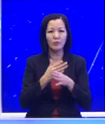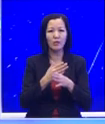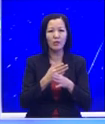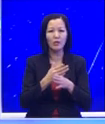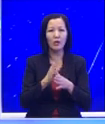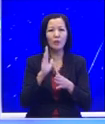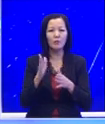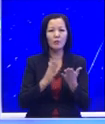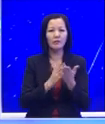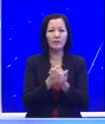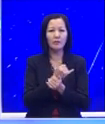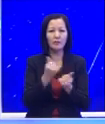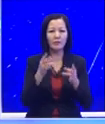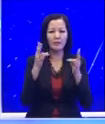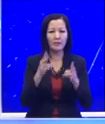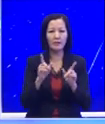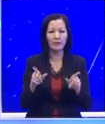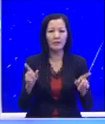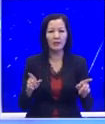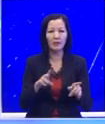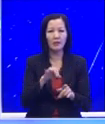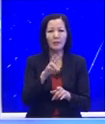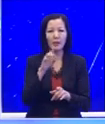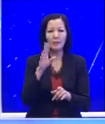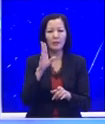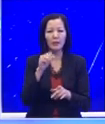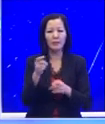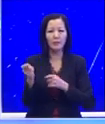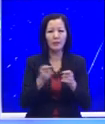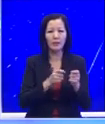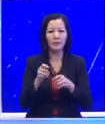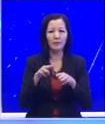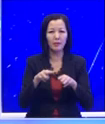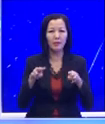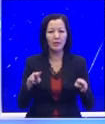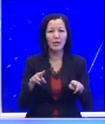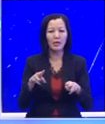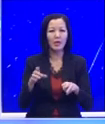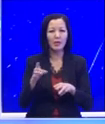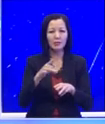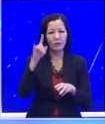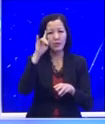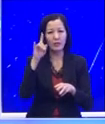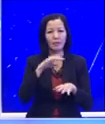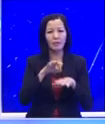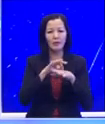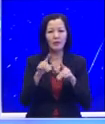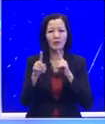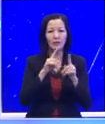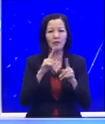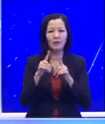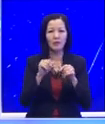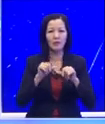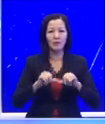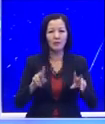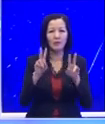помощь также будет оказана всем пострадавшим, сказал Аскар Мамин. Под председательством премьер-министра Республики Казахстан проведено заседание